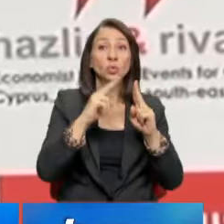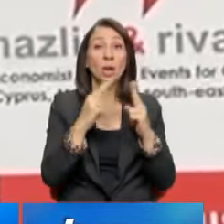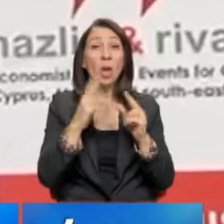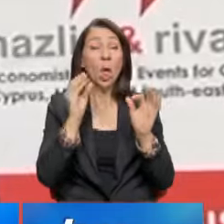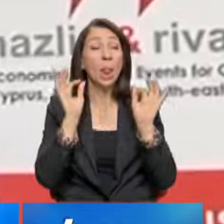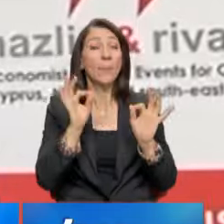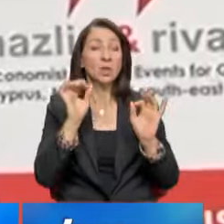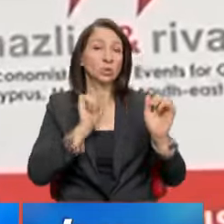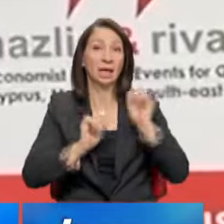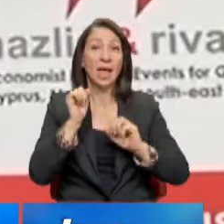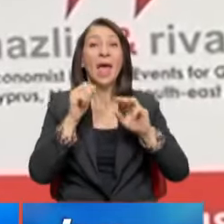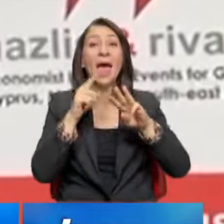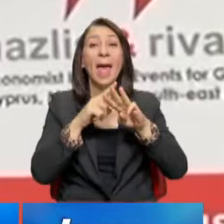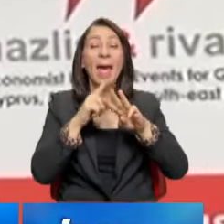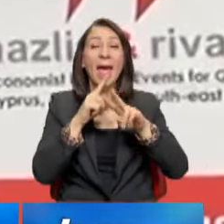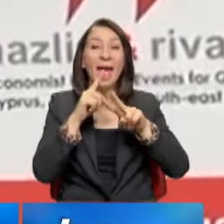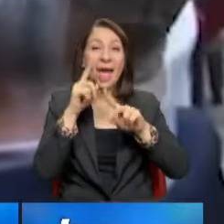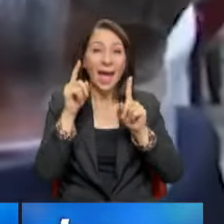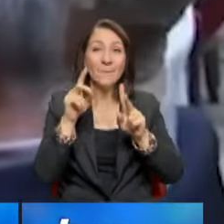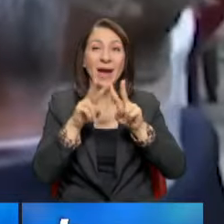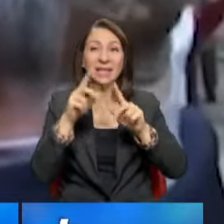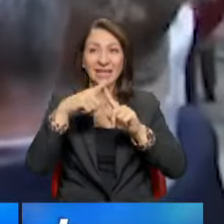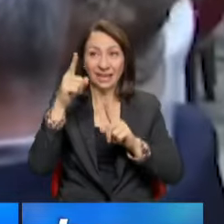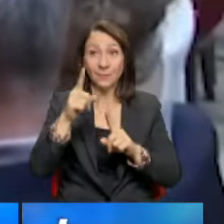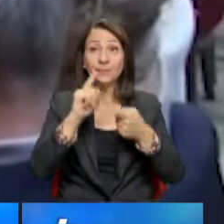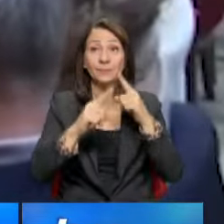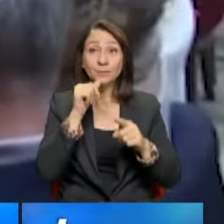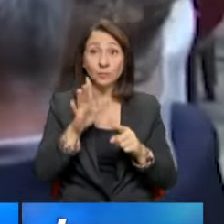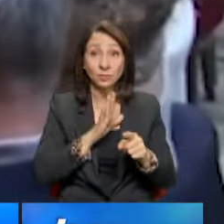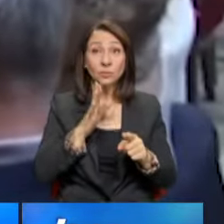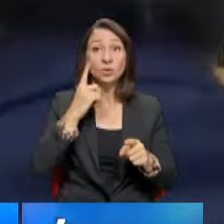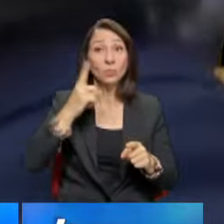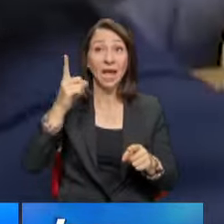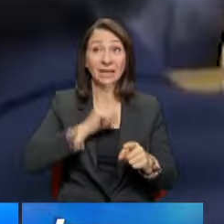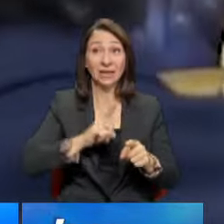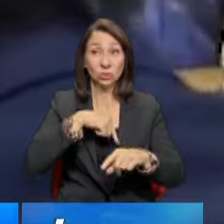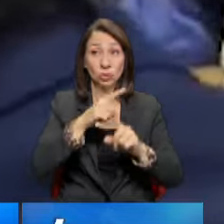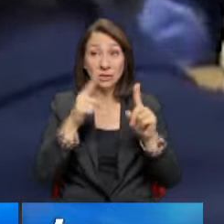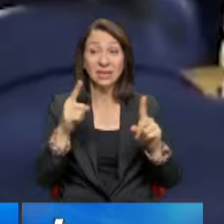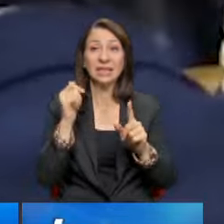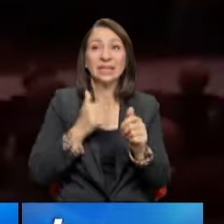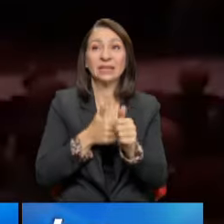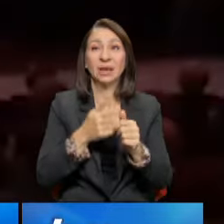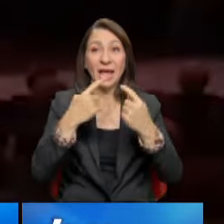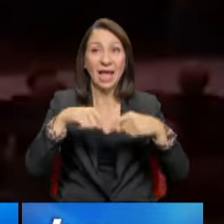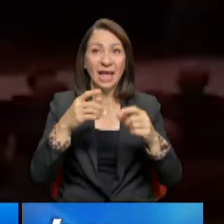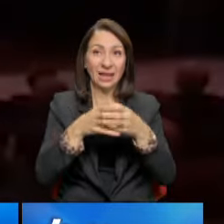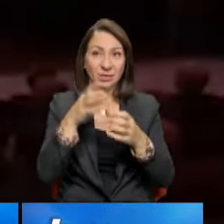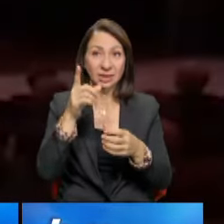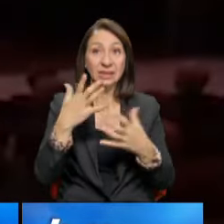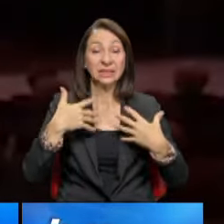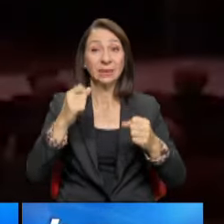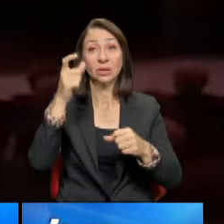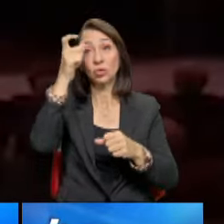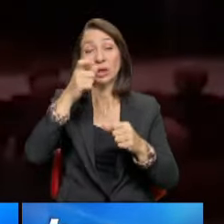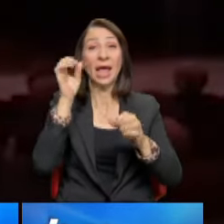gelen üniversitelerinden MIT'de öğretim görevlisi. Kılıçdaroğlu'nun Cumhurbaşkanlığı adaylığı sürecinde danışman ekibindeydi. Sağlıklı bir Türkiye